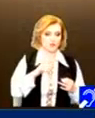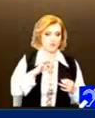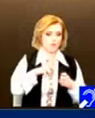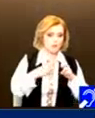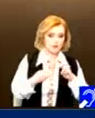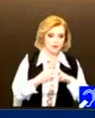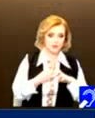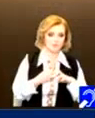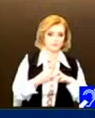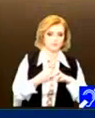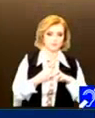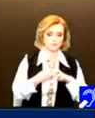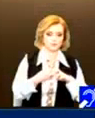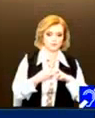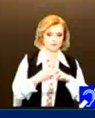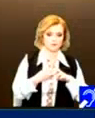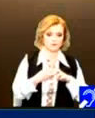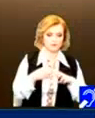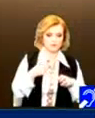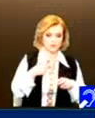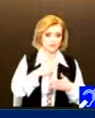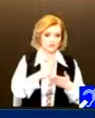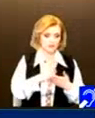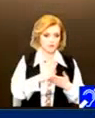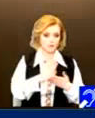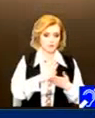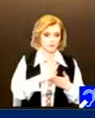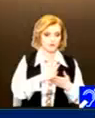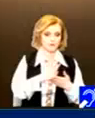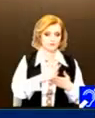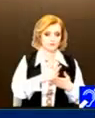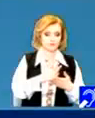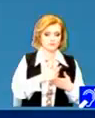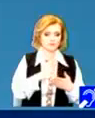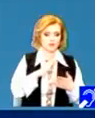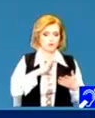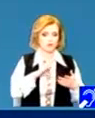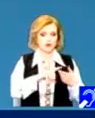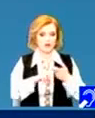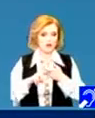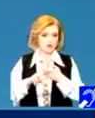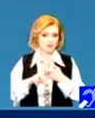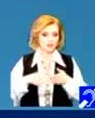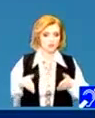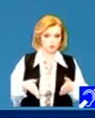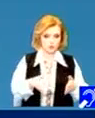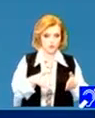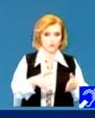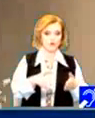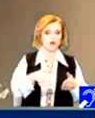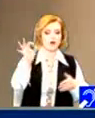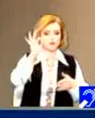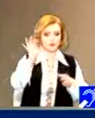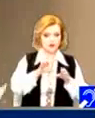să înaintăm, să sensibilizăm autoritatea publică, au fost legate de infrastructură,